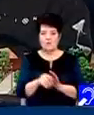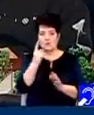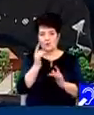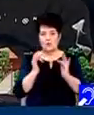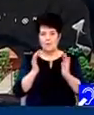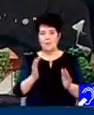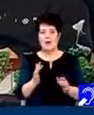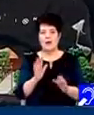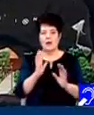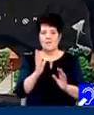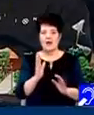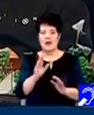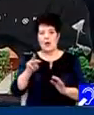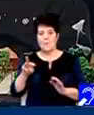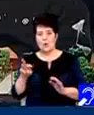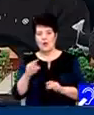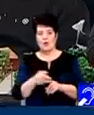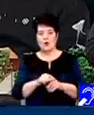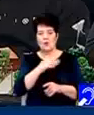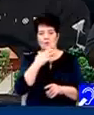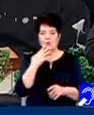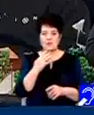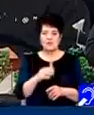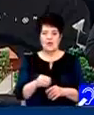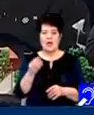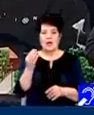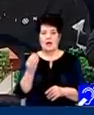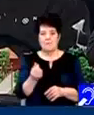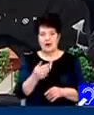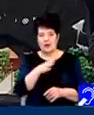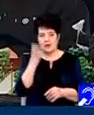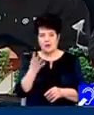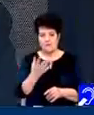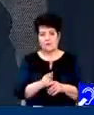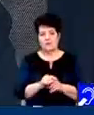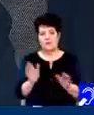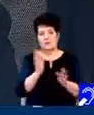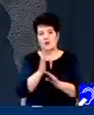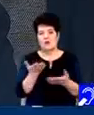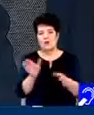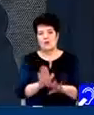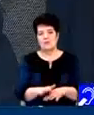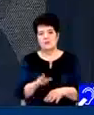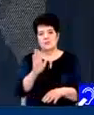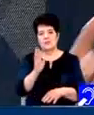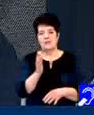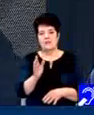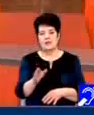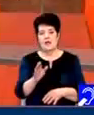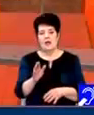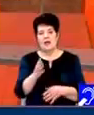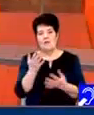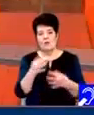parc, cu părere de rău, în Valea Morilor, s-a investit destul de mulți bani. Restul parcului s-a lăsat așa în voia soartei. Sunt parcuri, skate parcuri existente